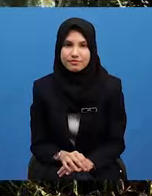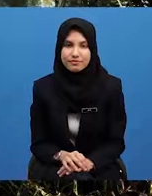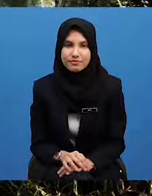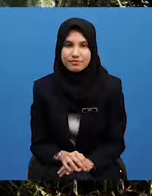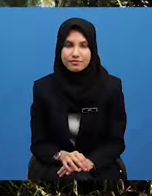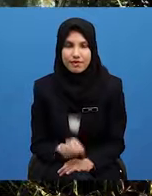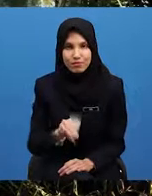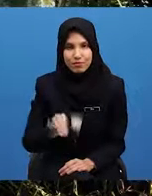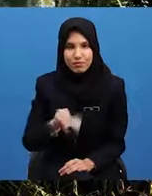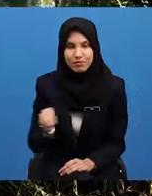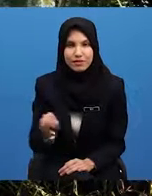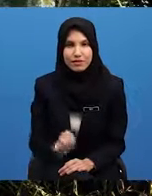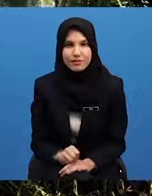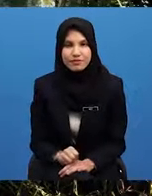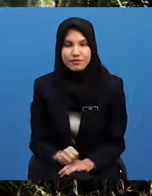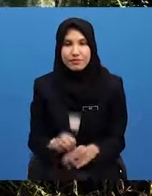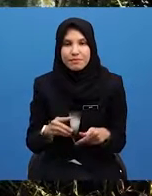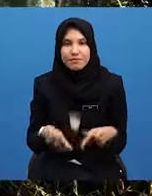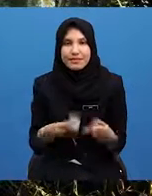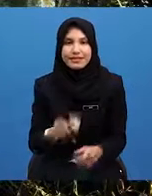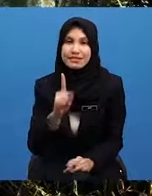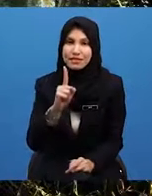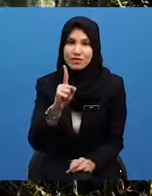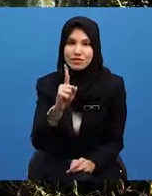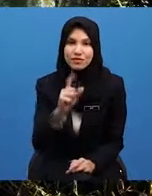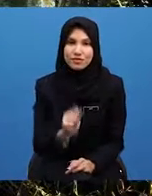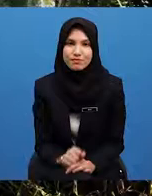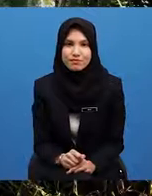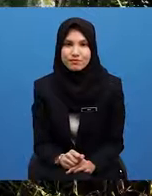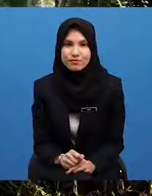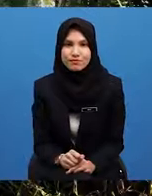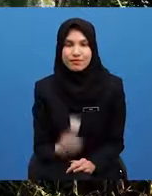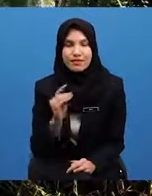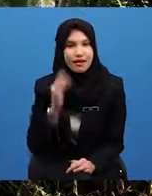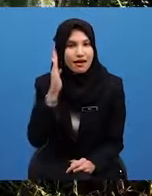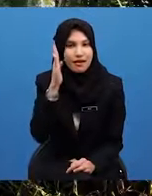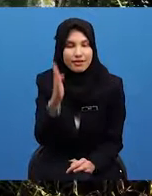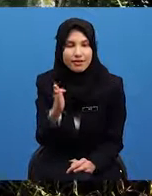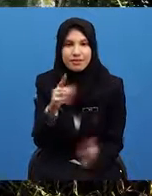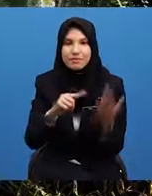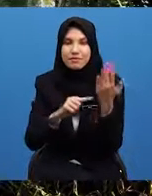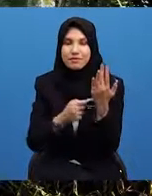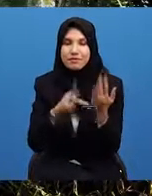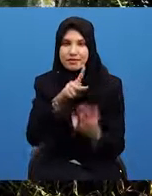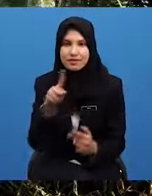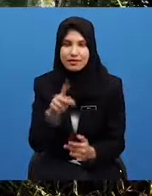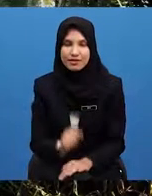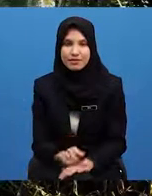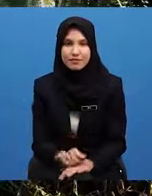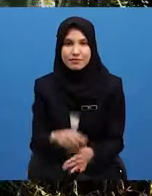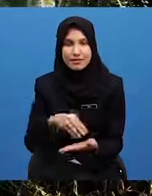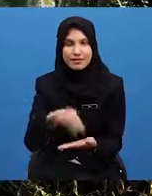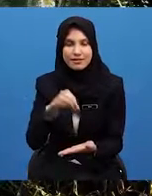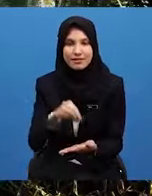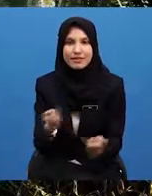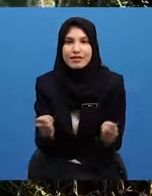Okey, murid-murid, kita pergi satu persatu. Kita akan mulakan pembelajaran kita